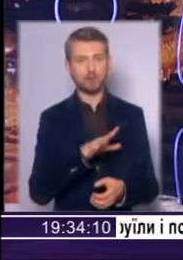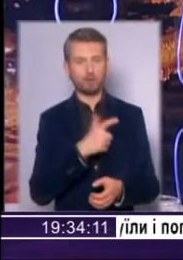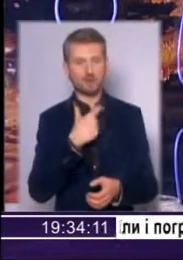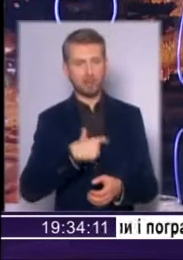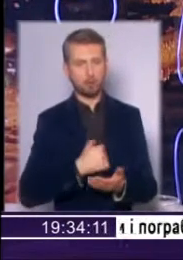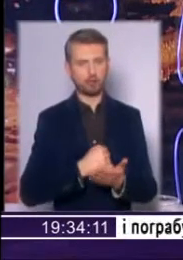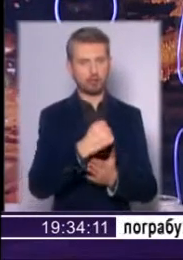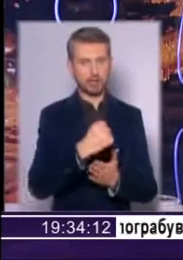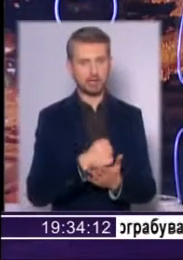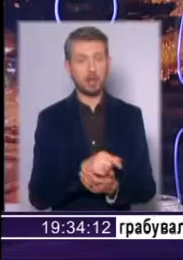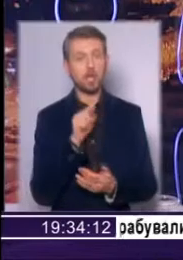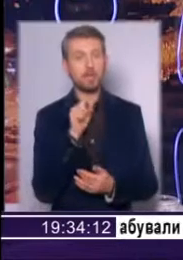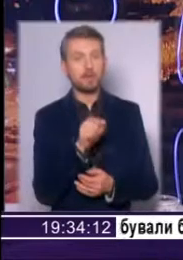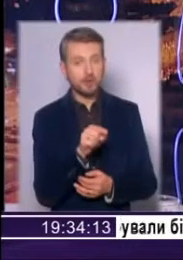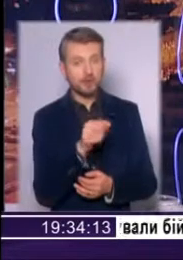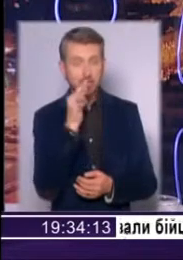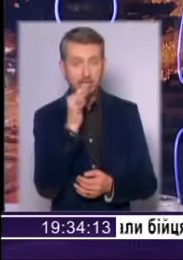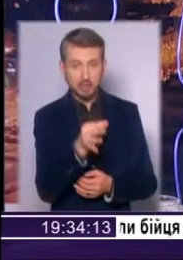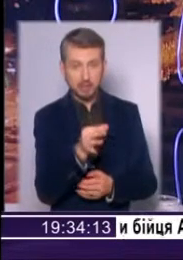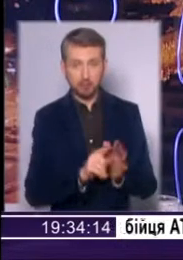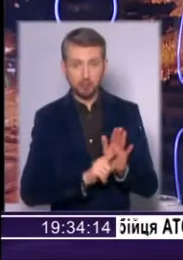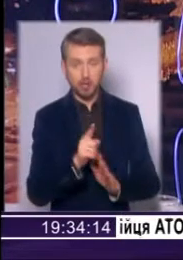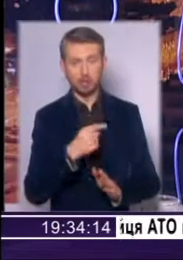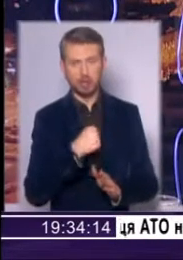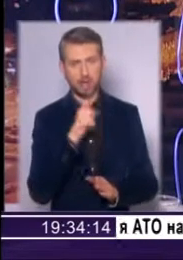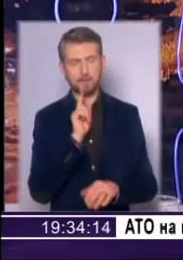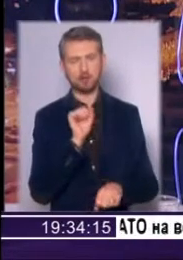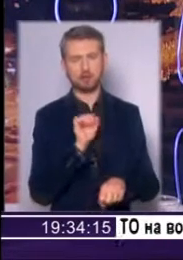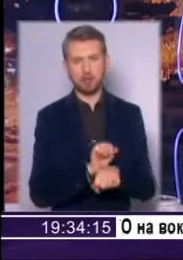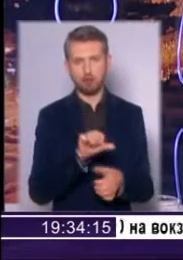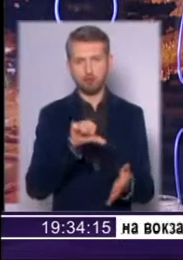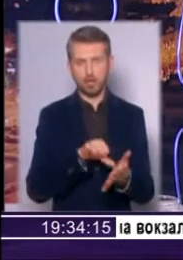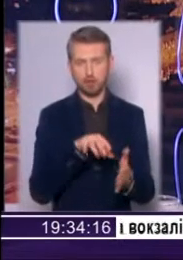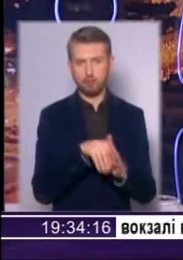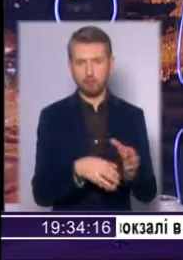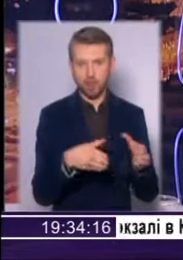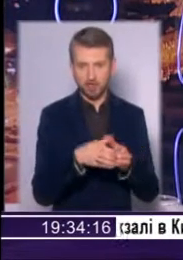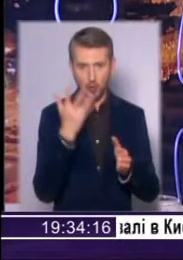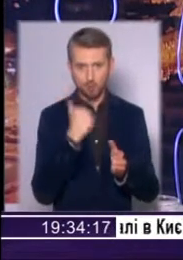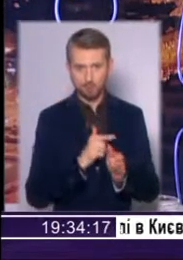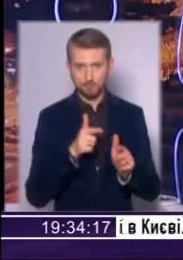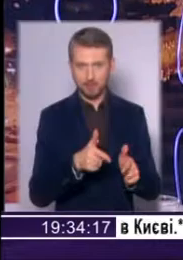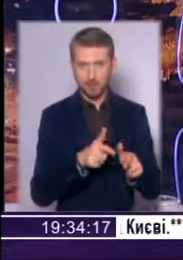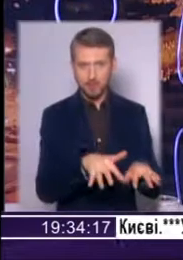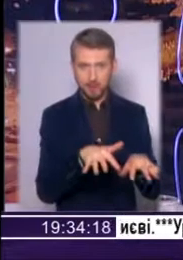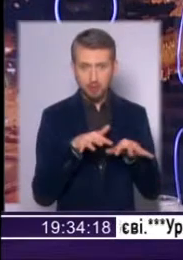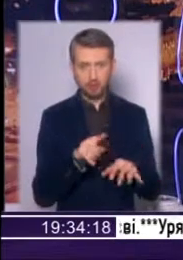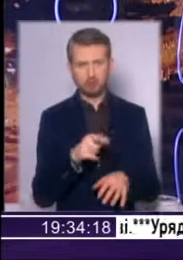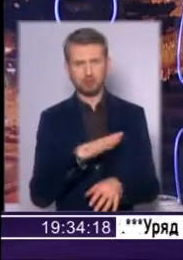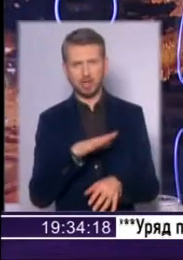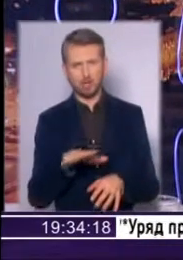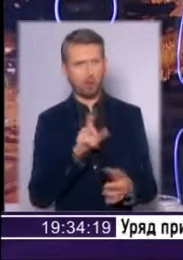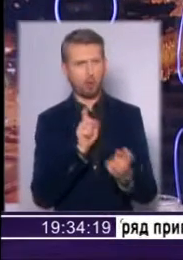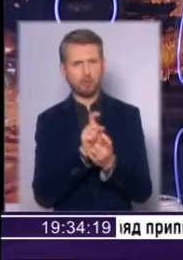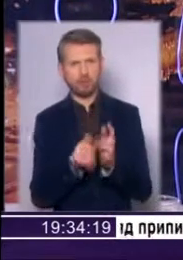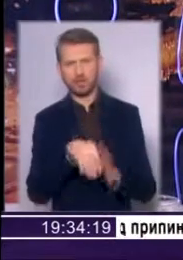І тому він, в принципі, я сказав спочатку, тому що я призупиняю членство в партії після того, як зайшов в Раду, зв'язку з тим, щоб в мене не було там конфліктів з